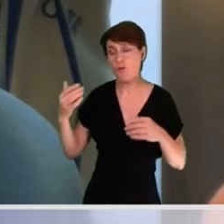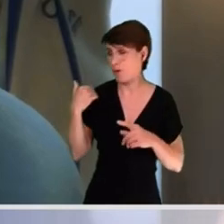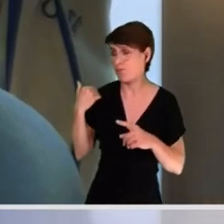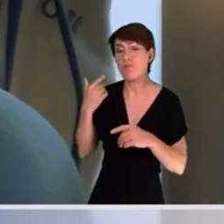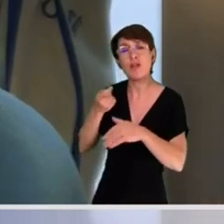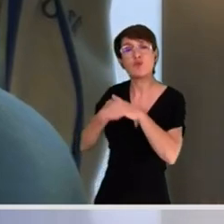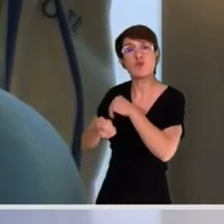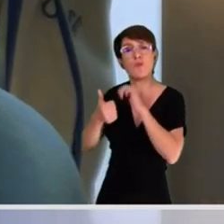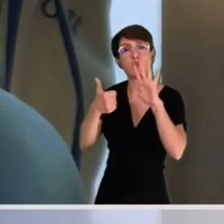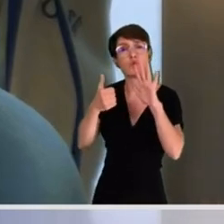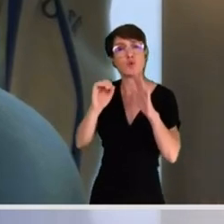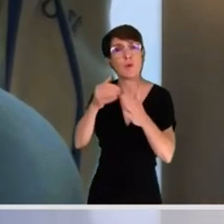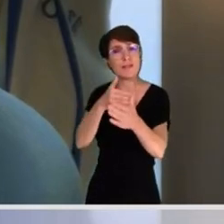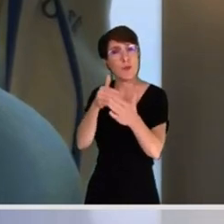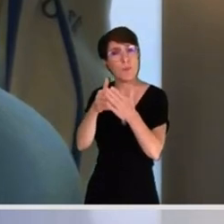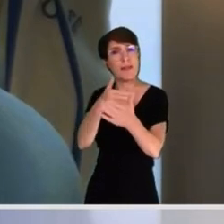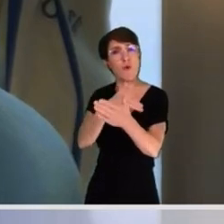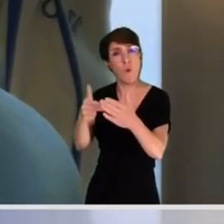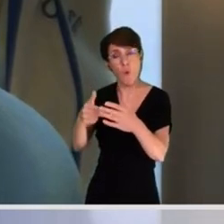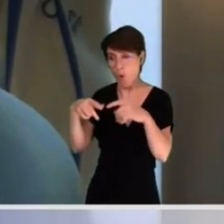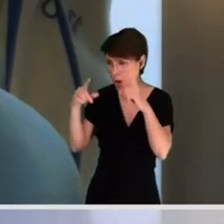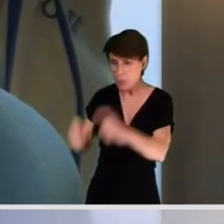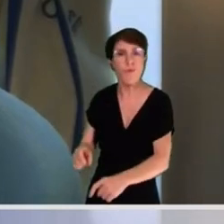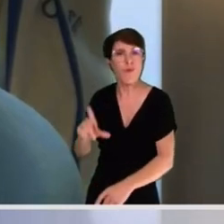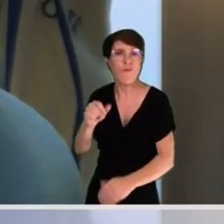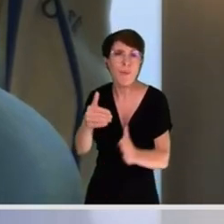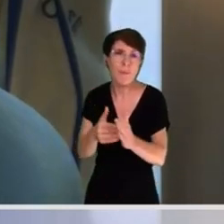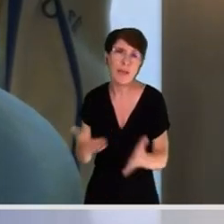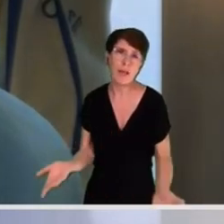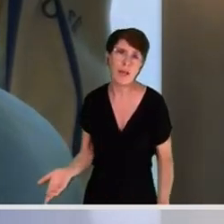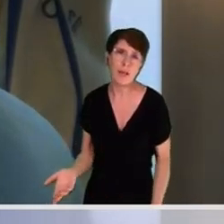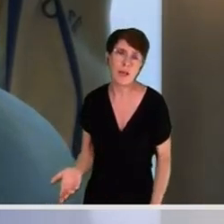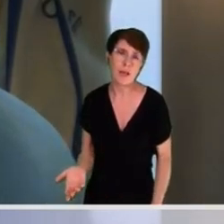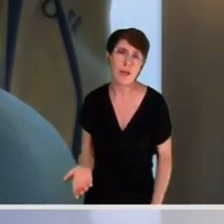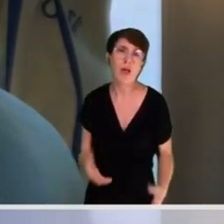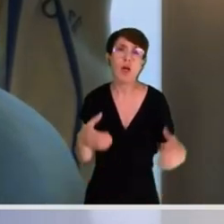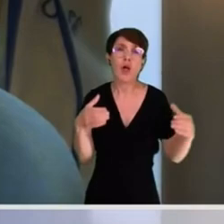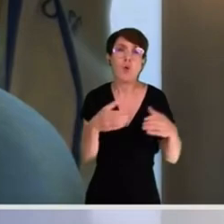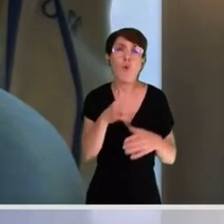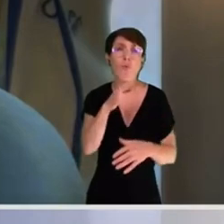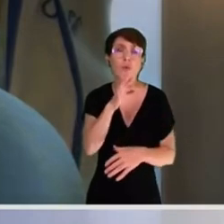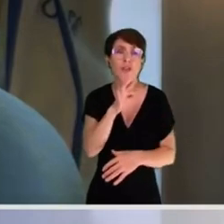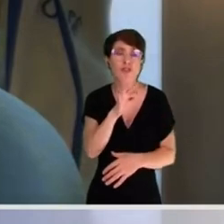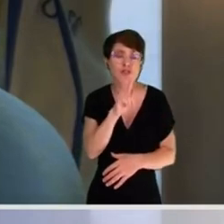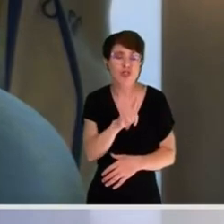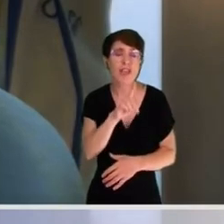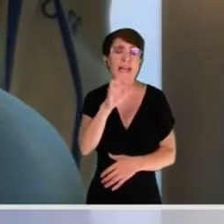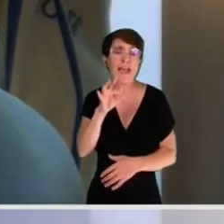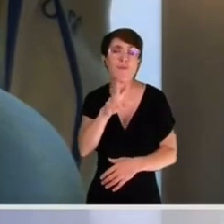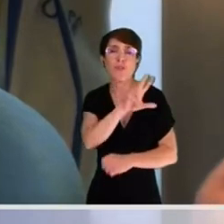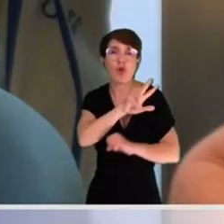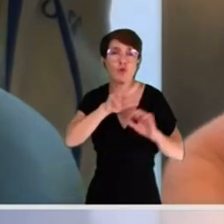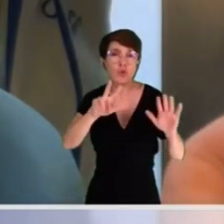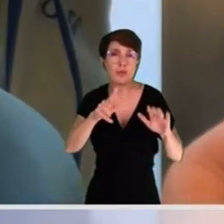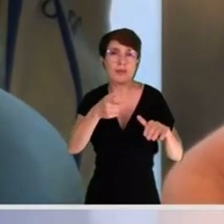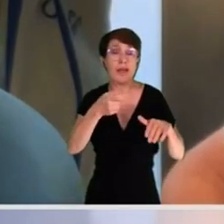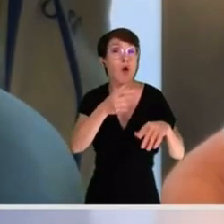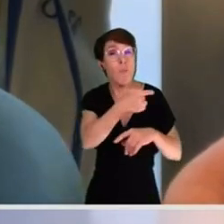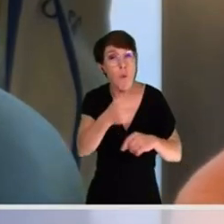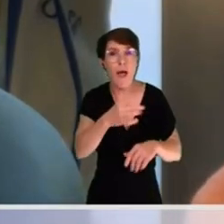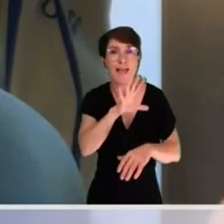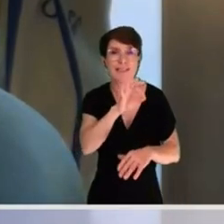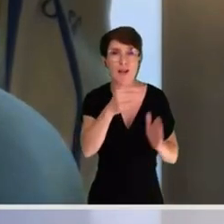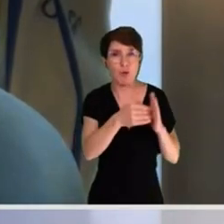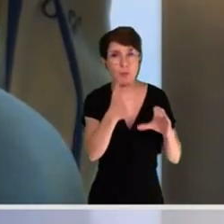subventions entre ces dernières années à 20 000. Le GF 38, on lui supprime 150 000 euros. La